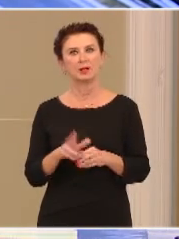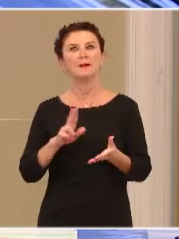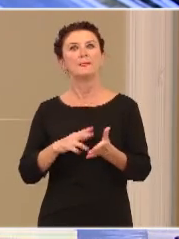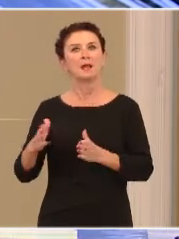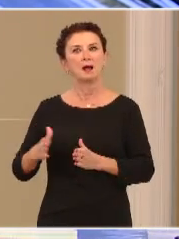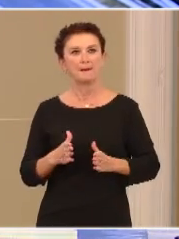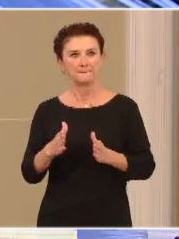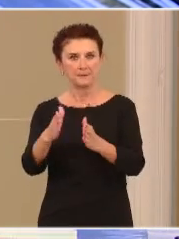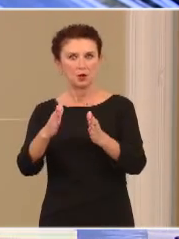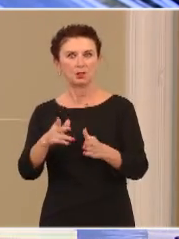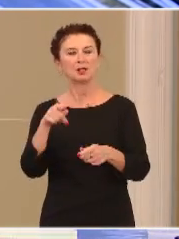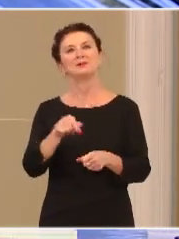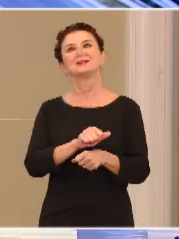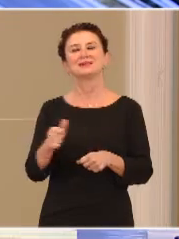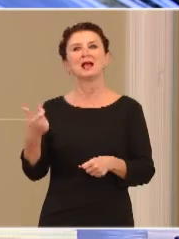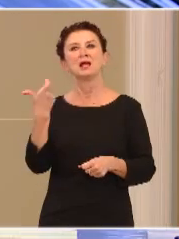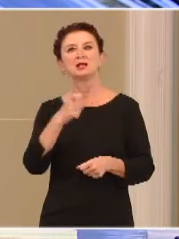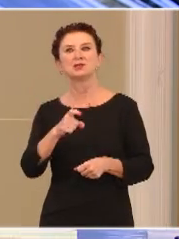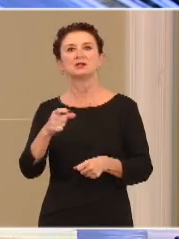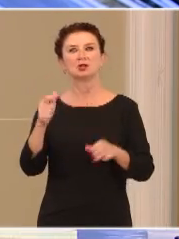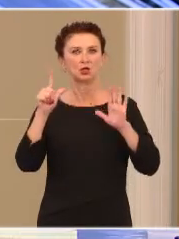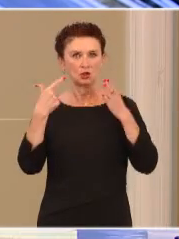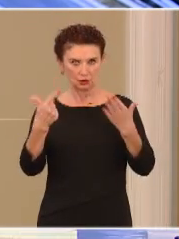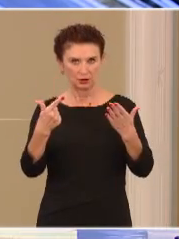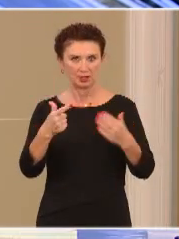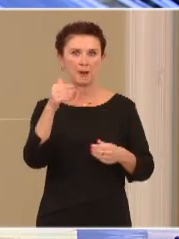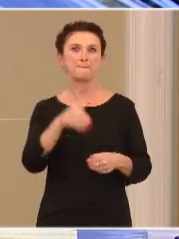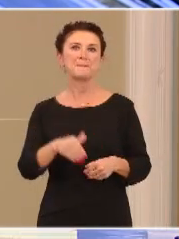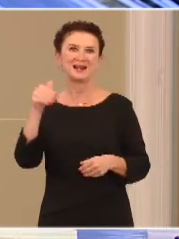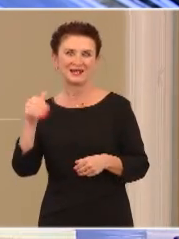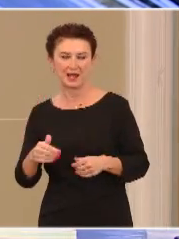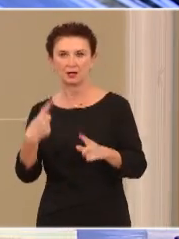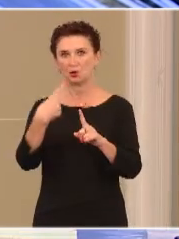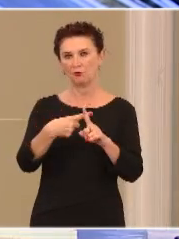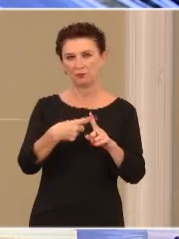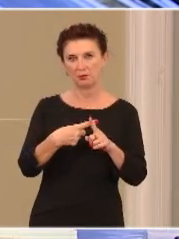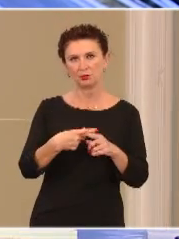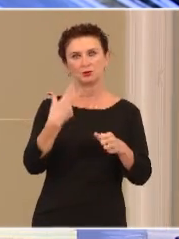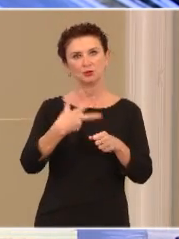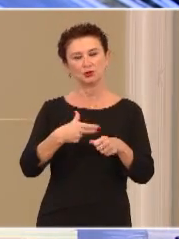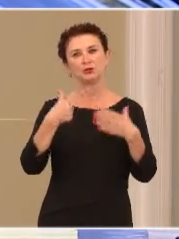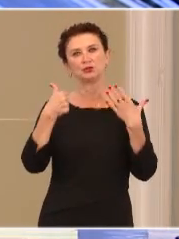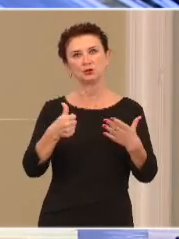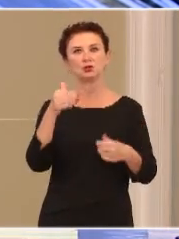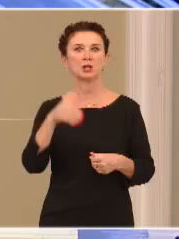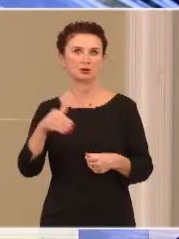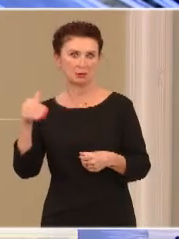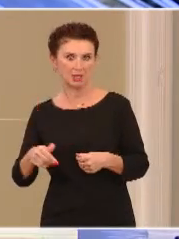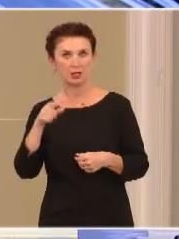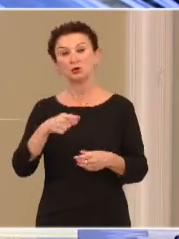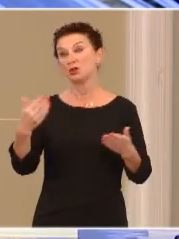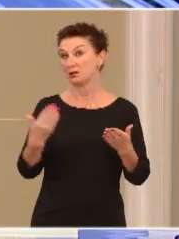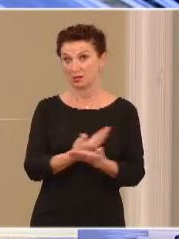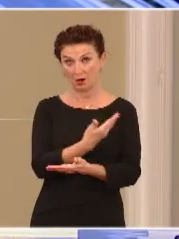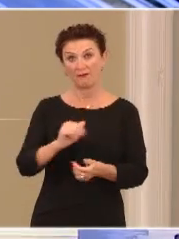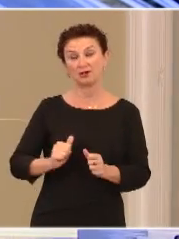się 107 miliardów plus 46 miliardów, co jest nowością w programie na utrzymanie